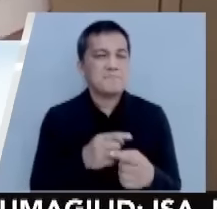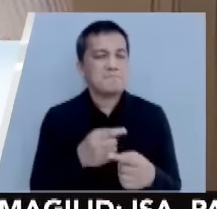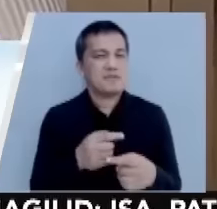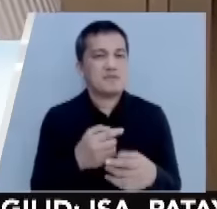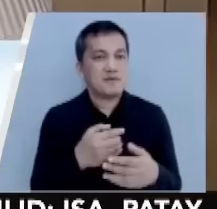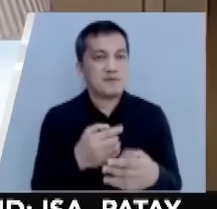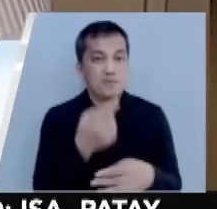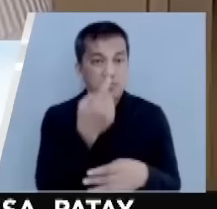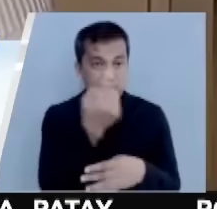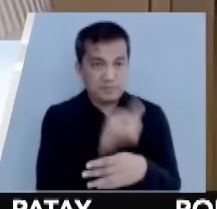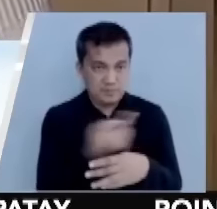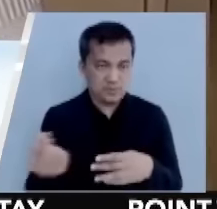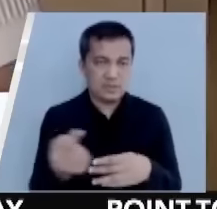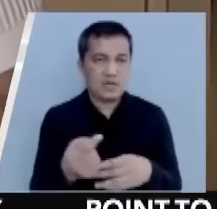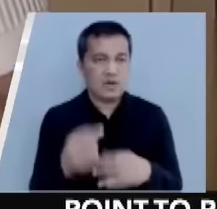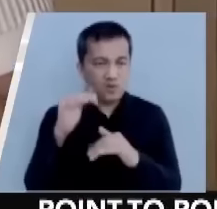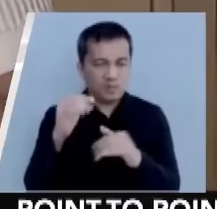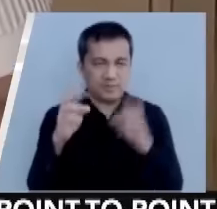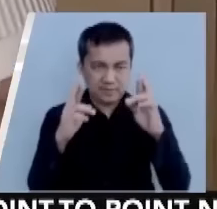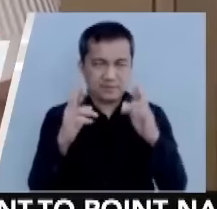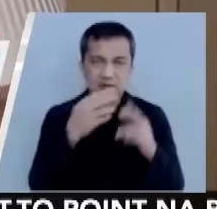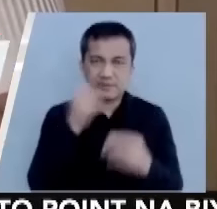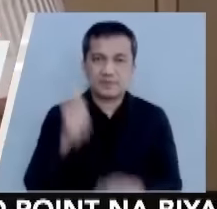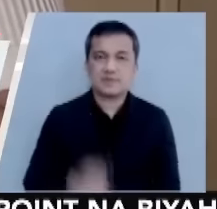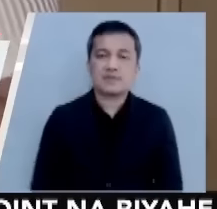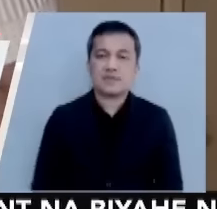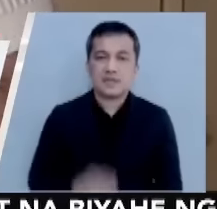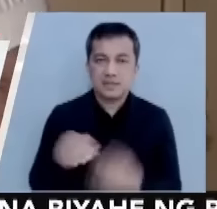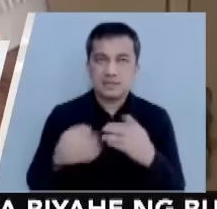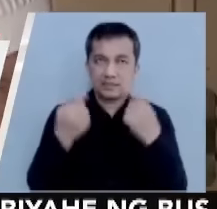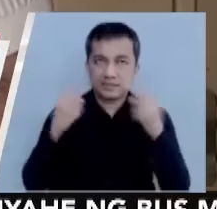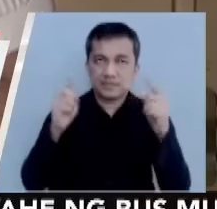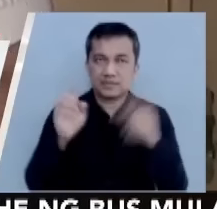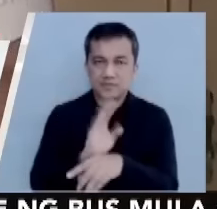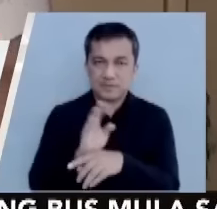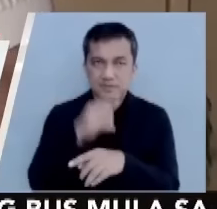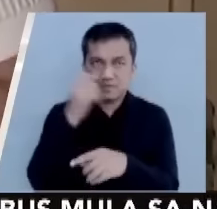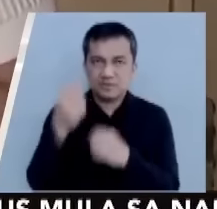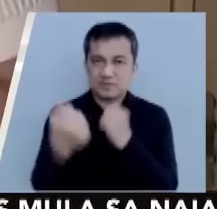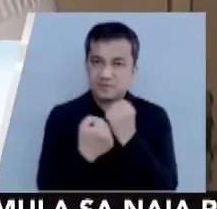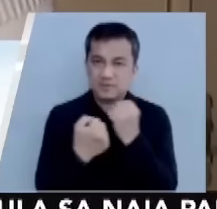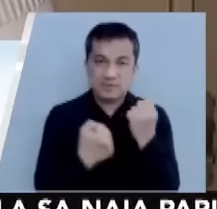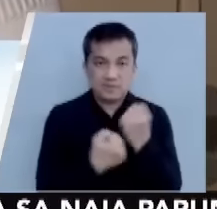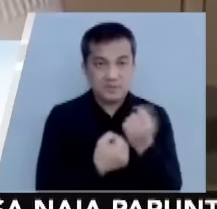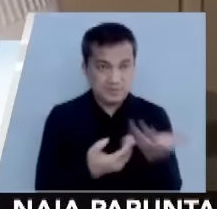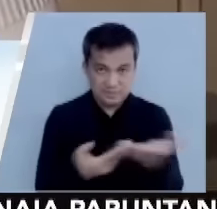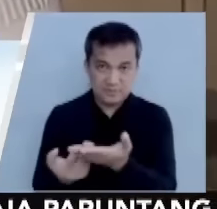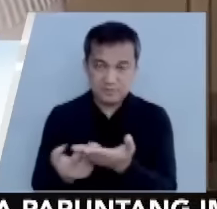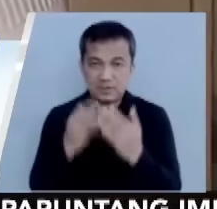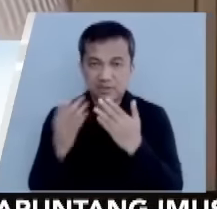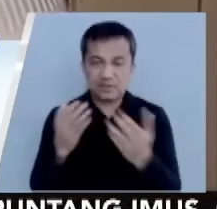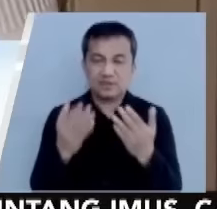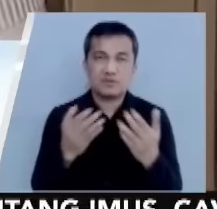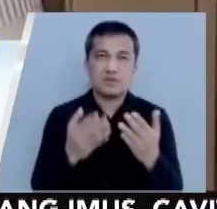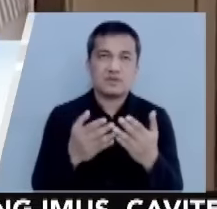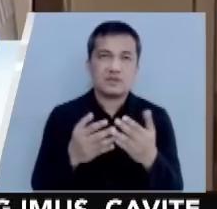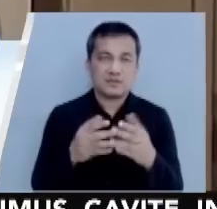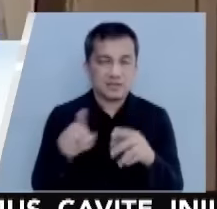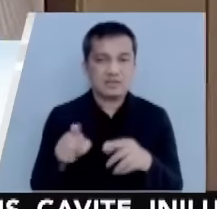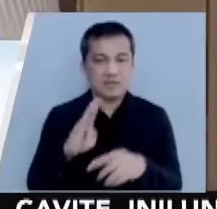the best. Lahat ng success na natatanggap ng movie dahil po yun sa suporta nyo. So maraming salamat sa lahat ng nagpa-block screenings, sa lahat ng